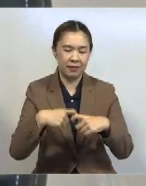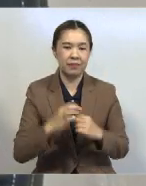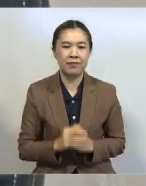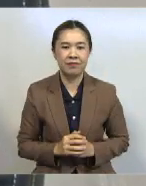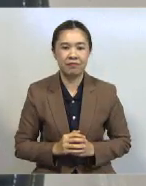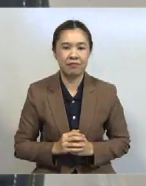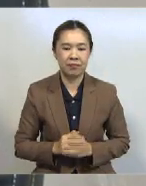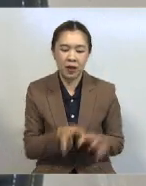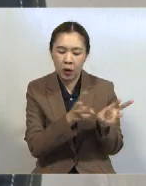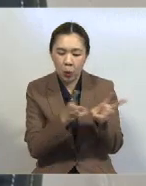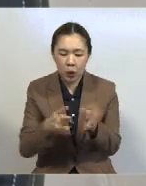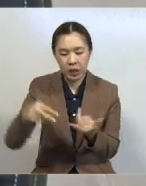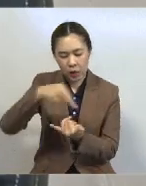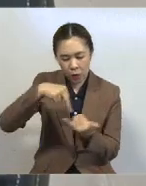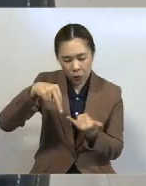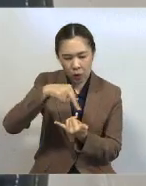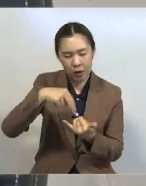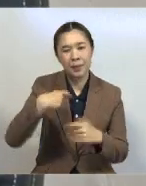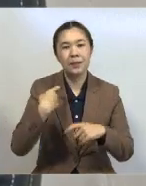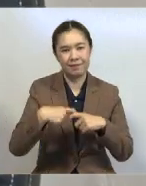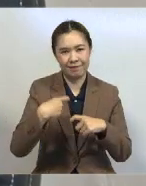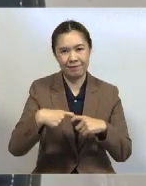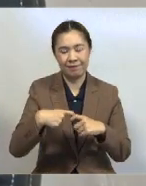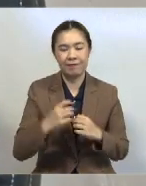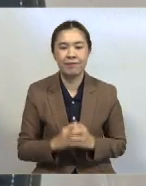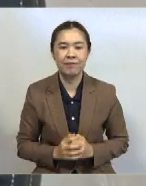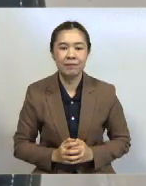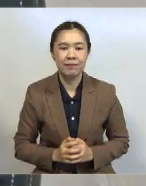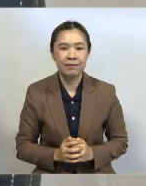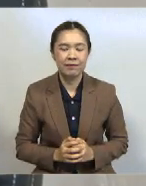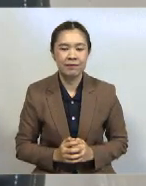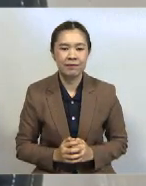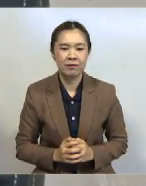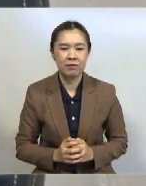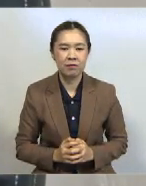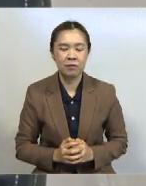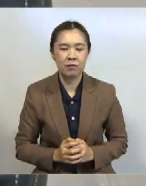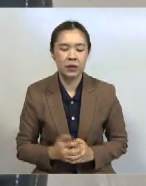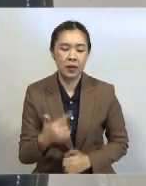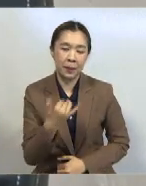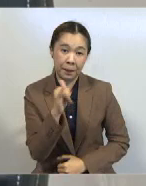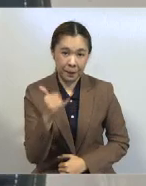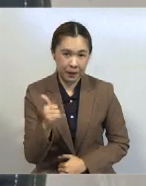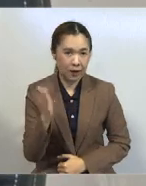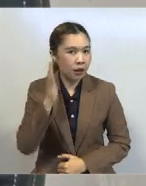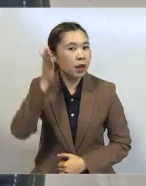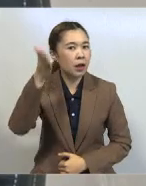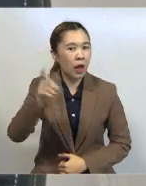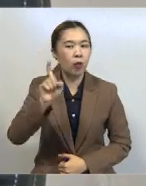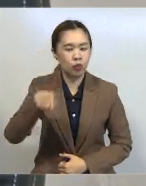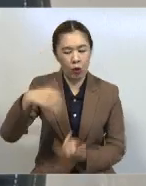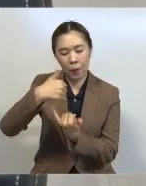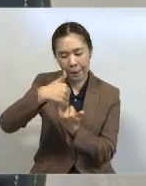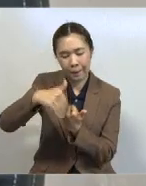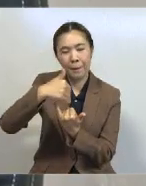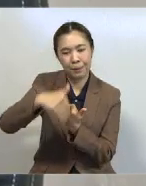รักษาตัวมันต้องเฟดตัวเองออกไปจากพื้นที่นะครับซึ่งไม่แน่ว่าในอนาคตอันใกล้นี้ผมอาจจะต้องเข้ารับการผ่าตัด